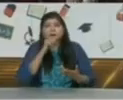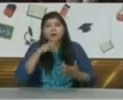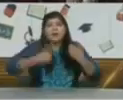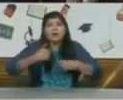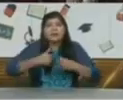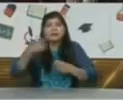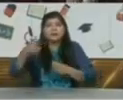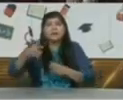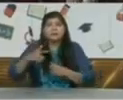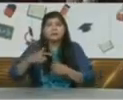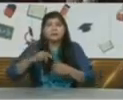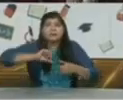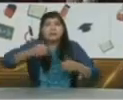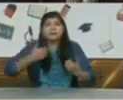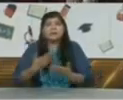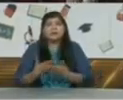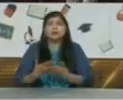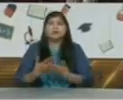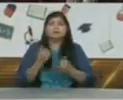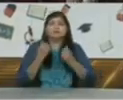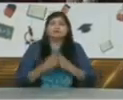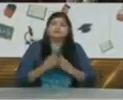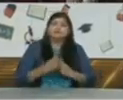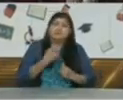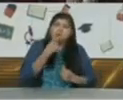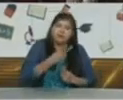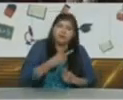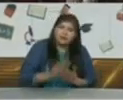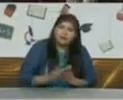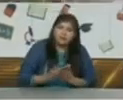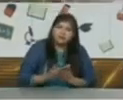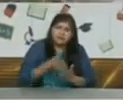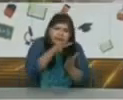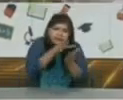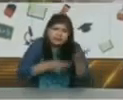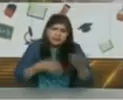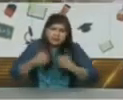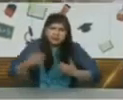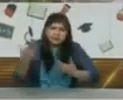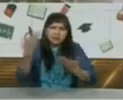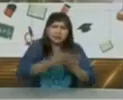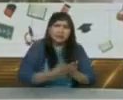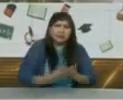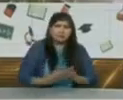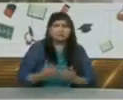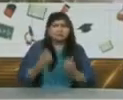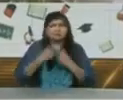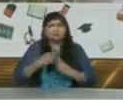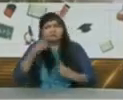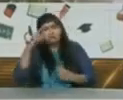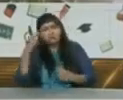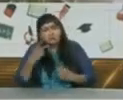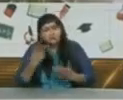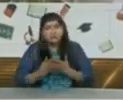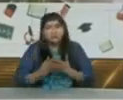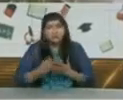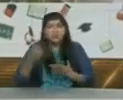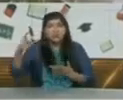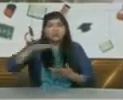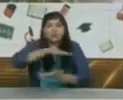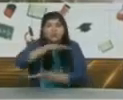एग्जाम के रिजल्ट का शीट देखना पड़ता है, और इसलिए बच्चों का आकलन